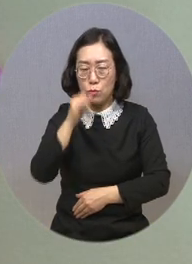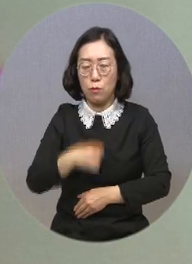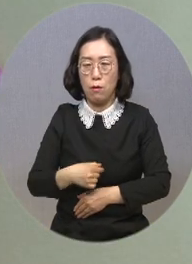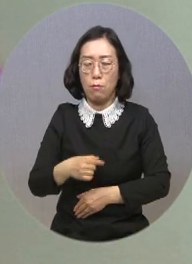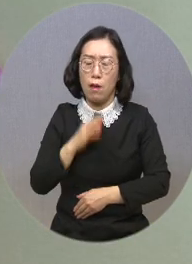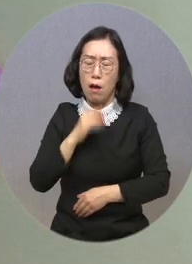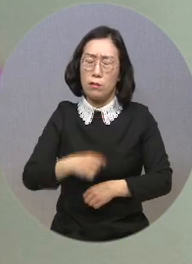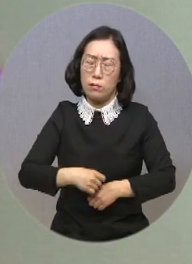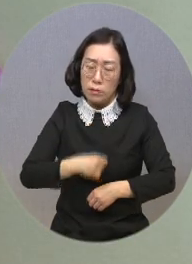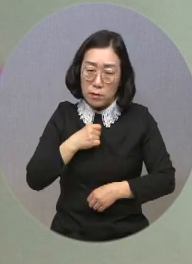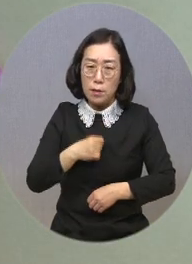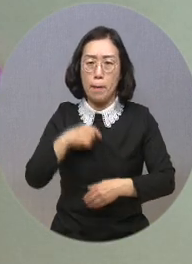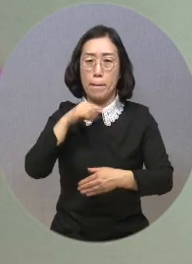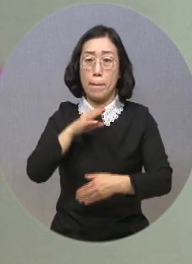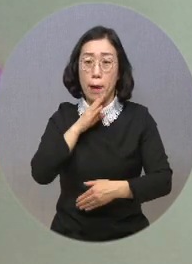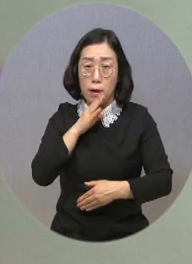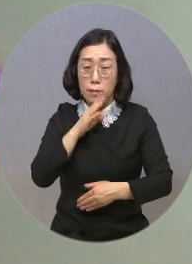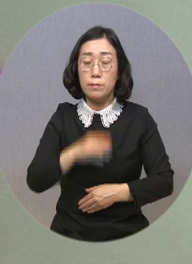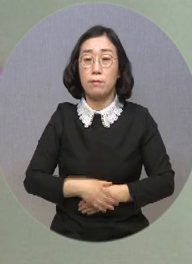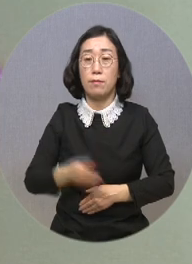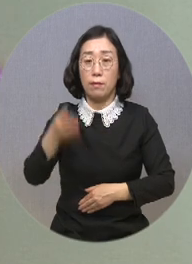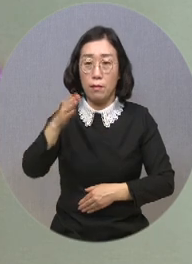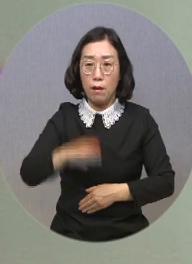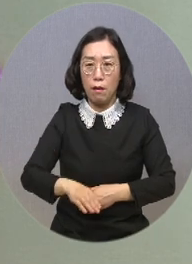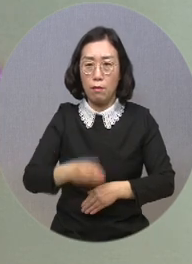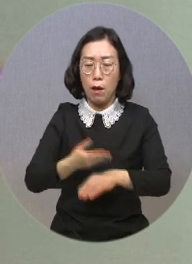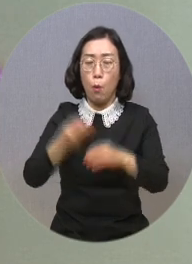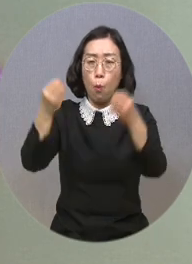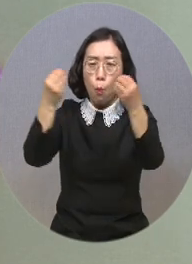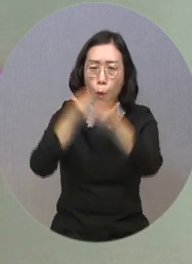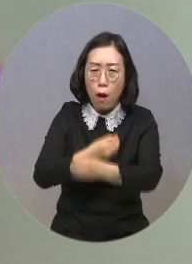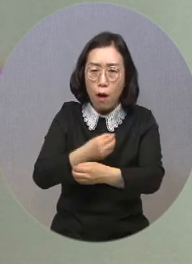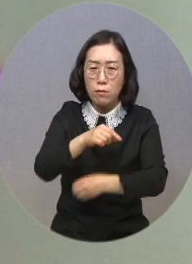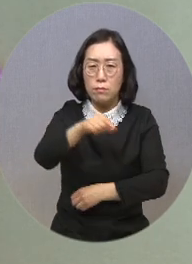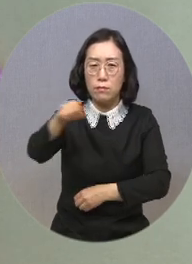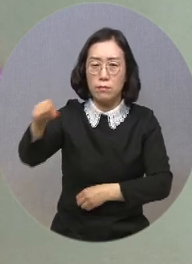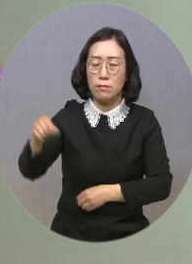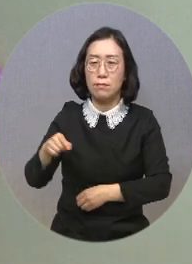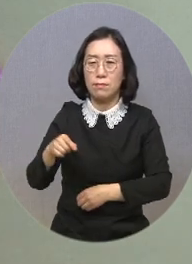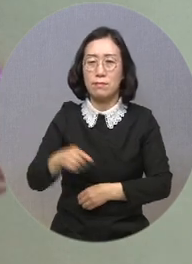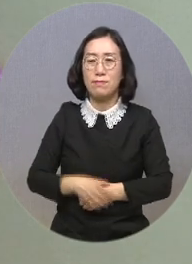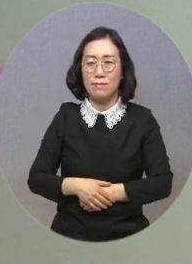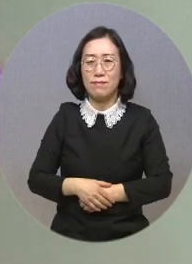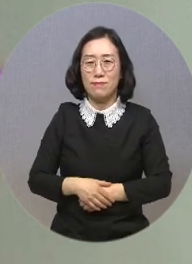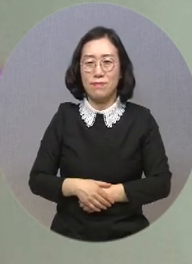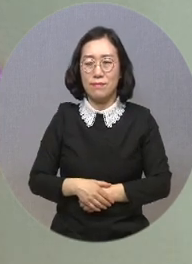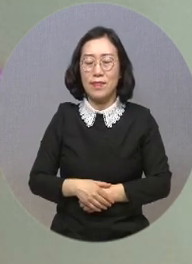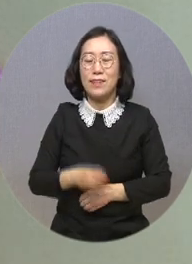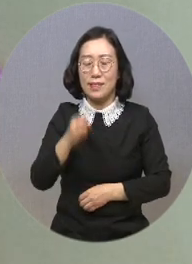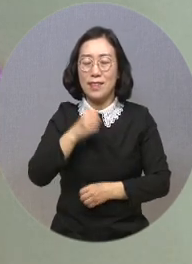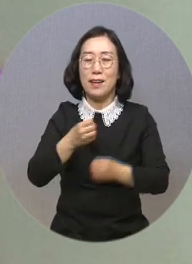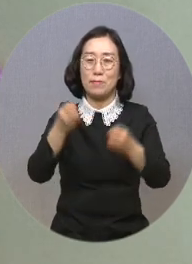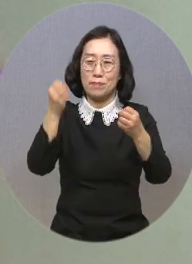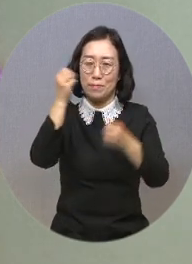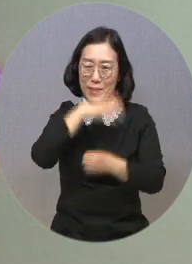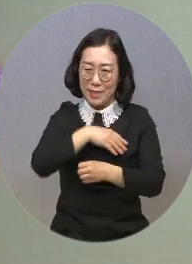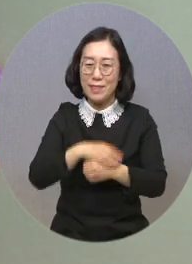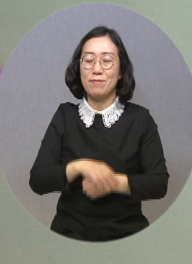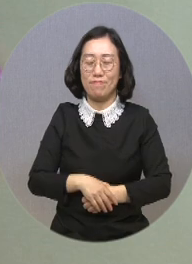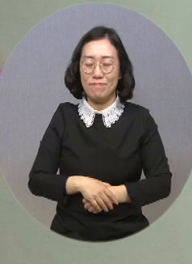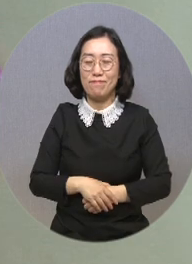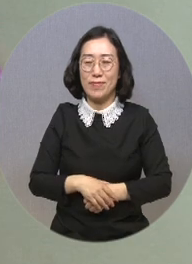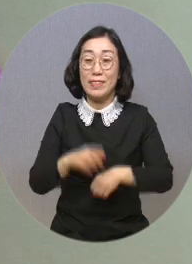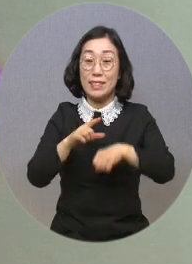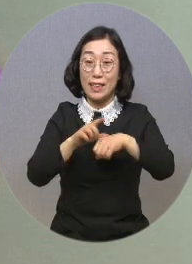친정을 하고 있는데 왜 이러지? 그러면서 아 그래도 웃습니다. 시간이 말을 해주니까요. 시간이